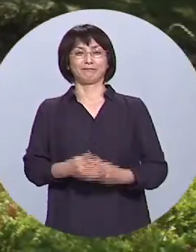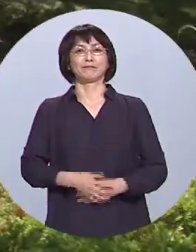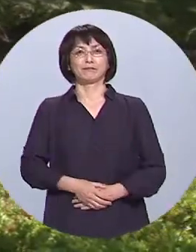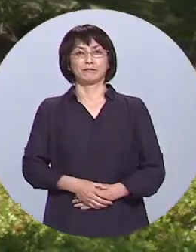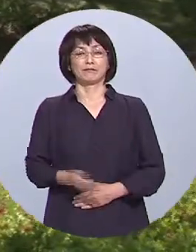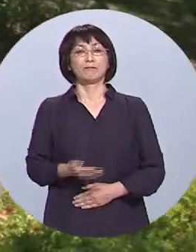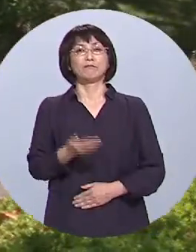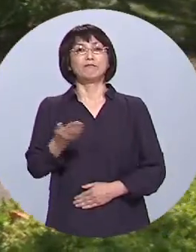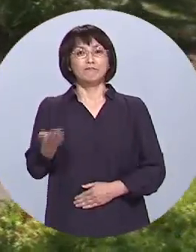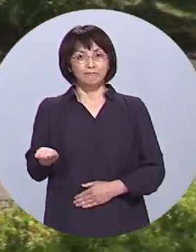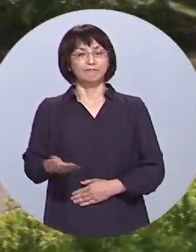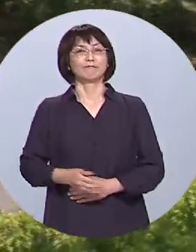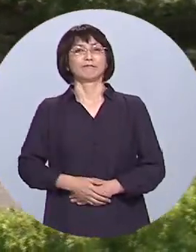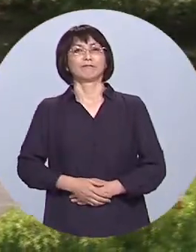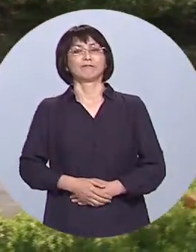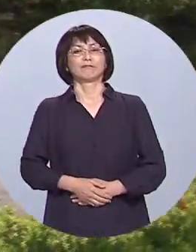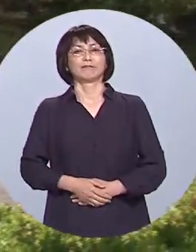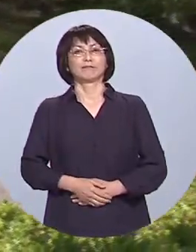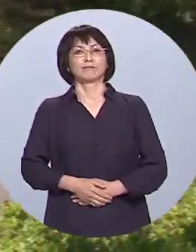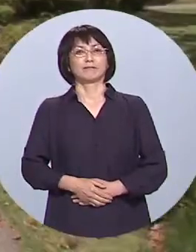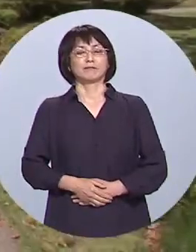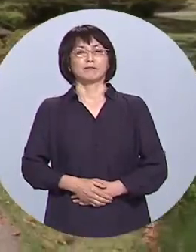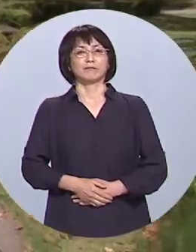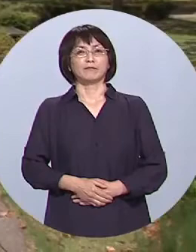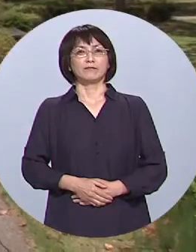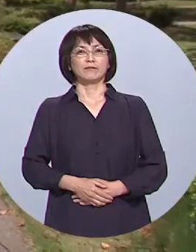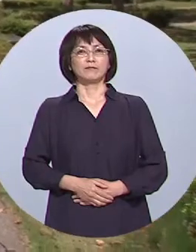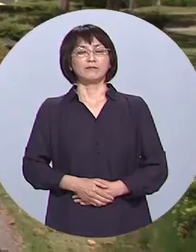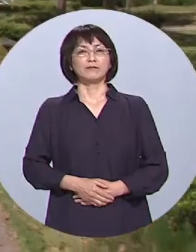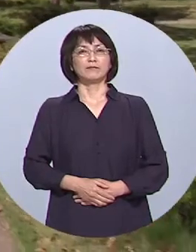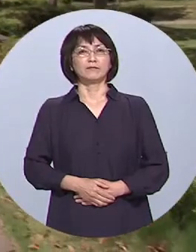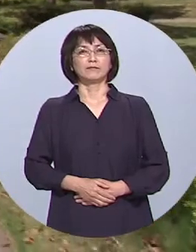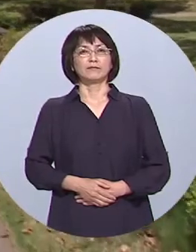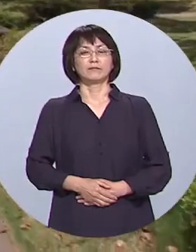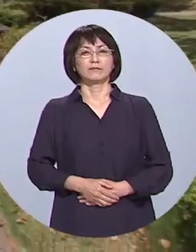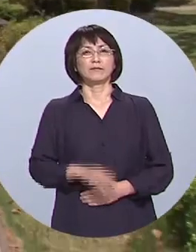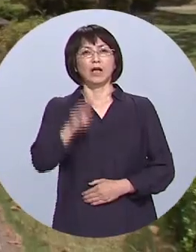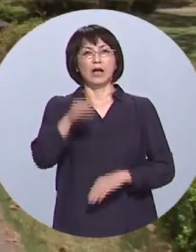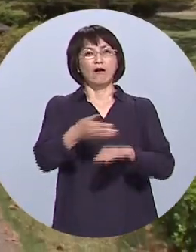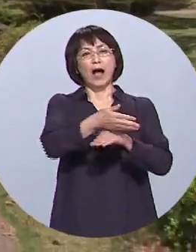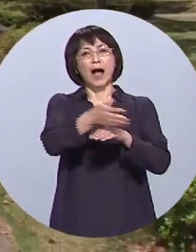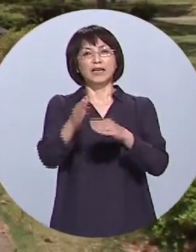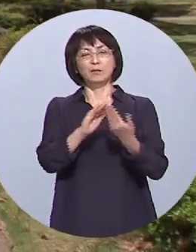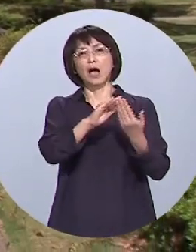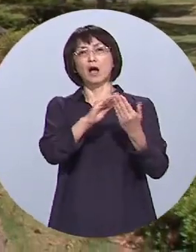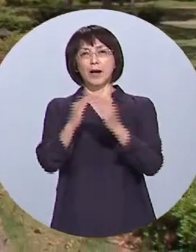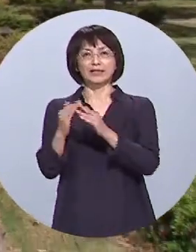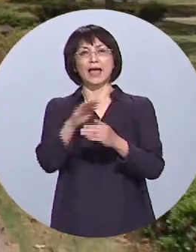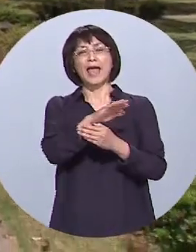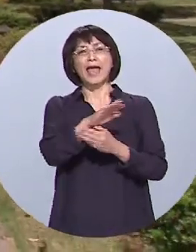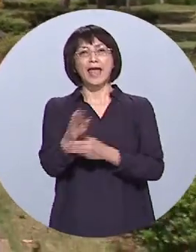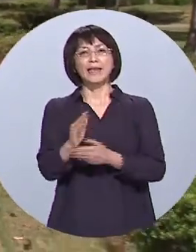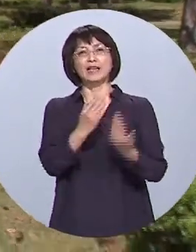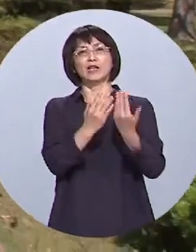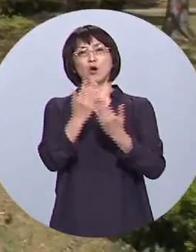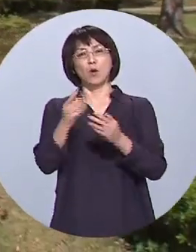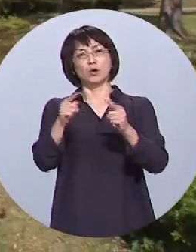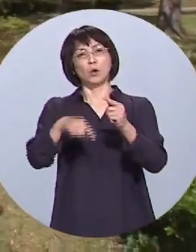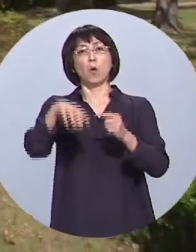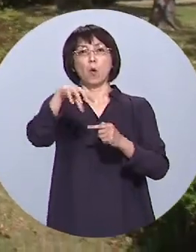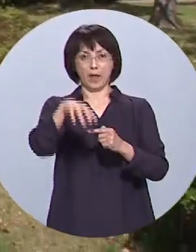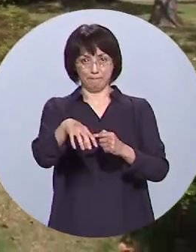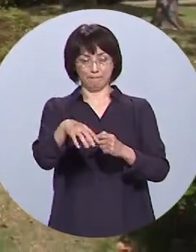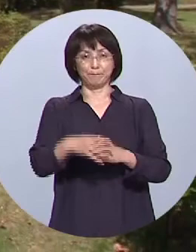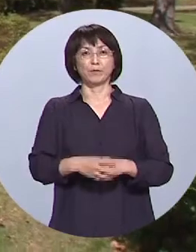さて、行こう花旅、続いては… こちらは川島町の平成の森公園です。この公園